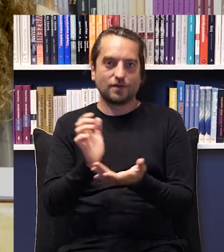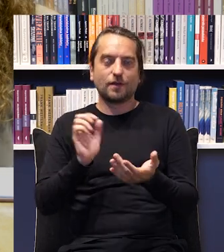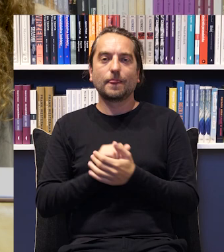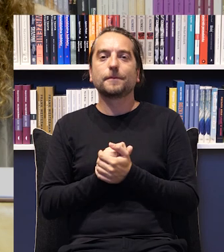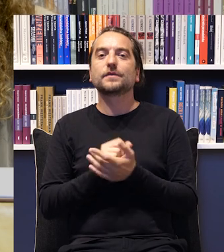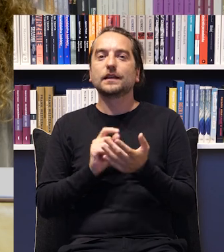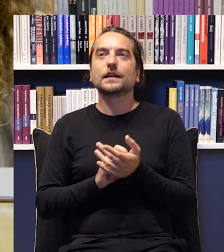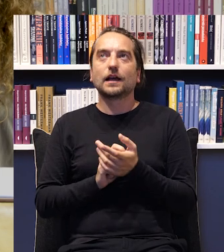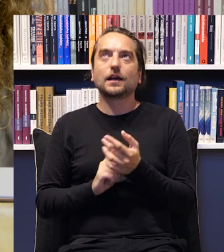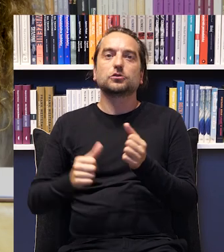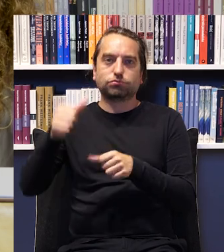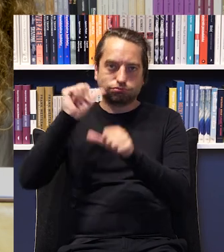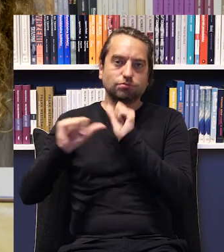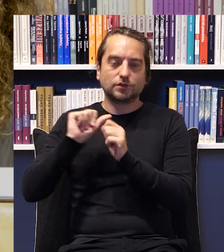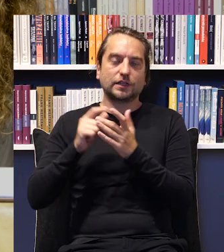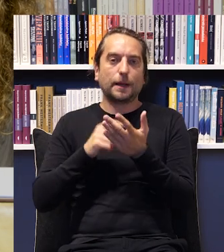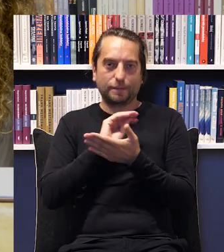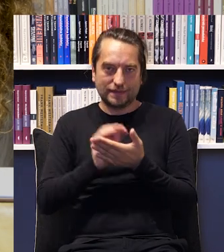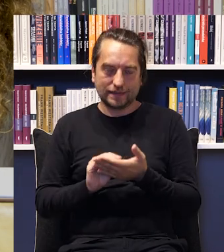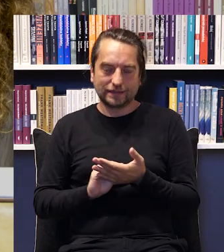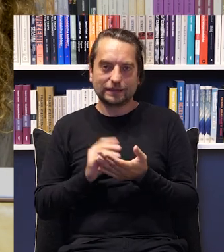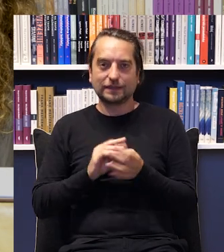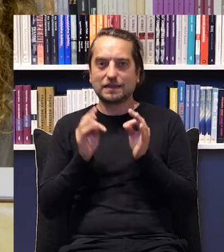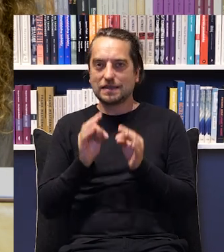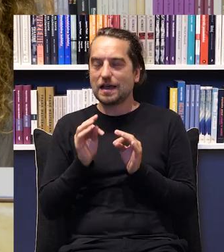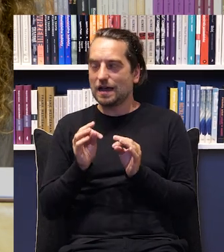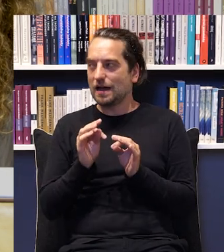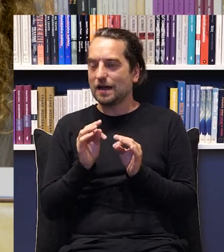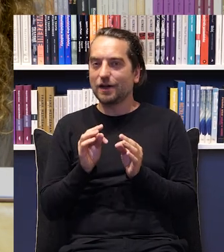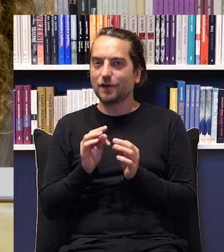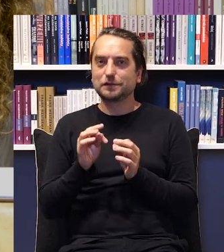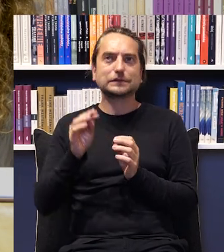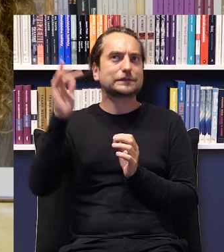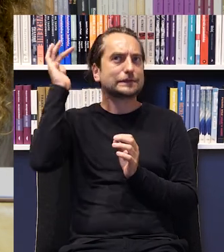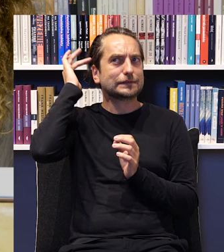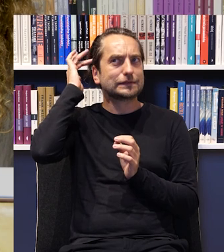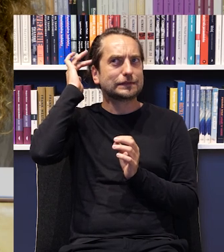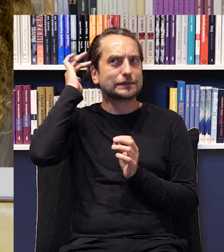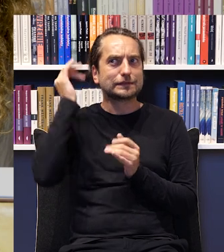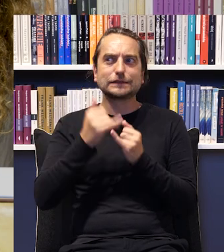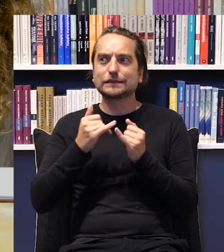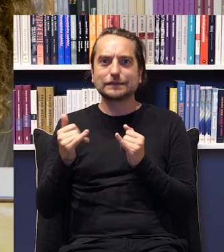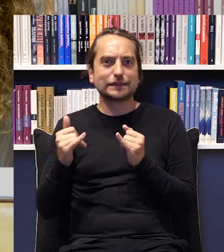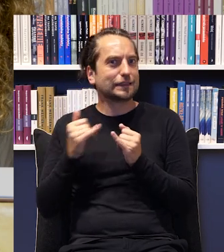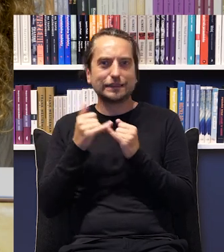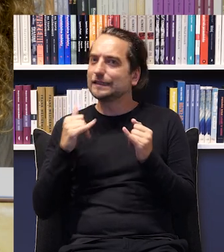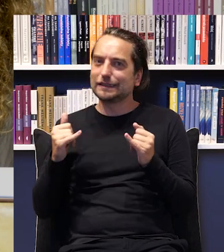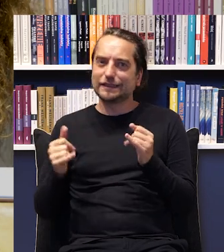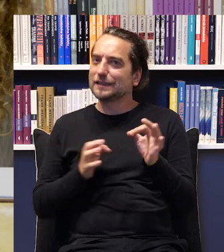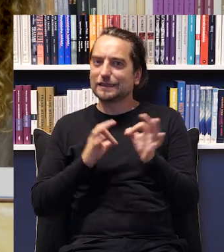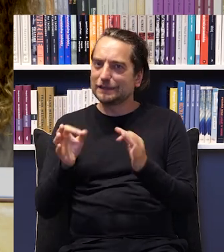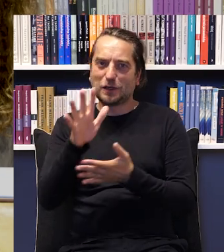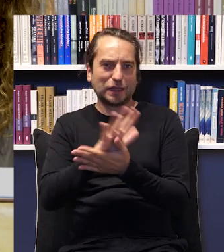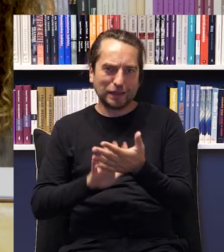ja ją skończyłam pisać. I ja teraz już jakby siedzę w głowie, mam już zupełnie inny